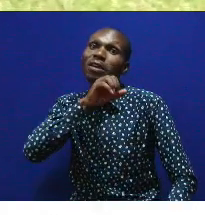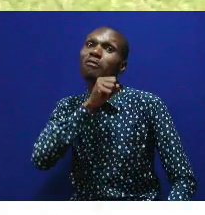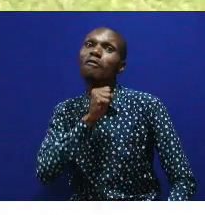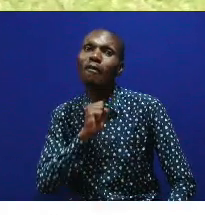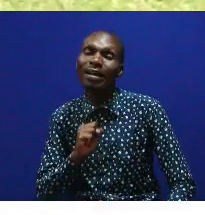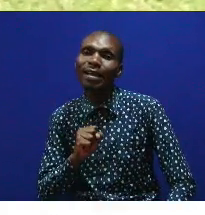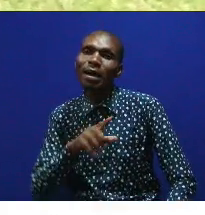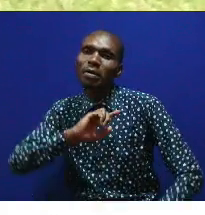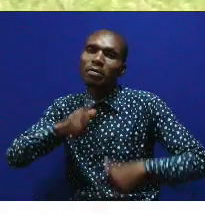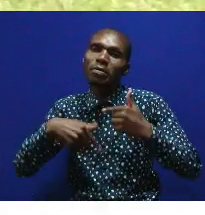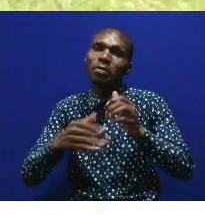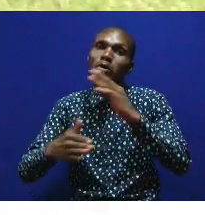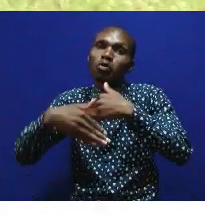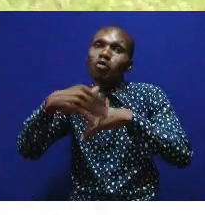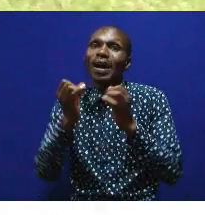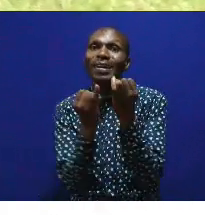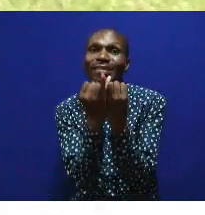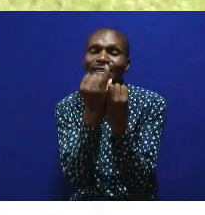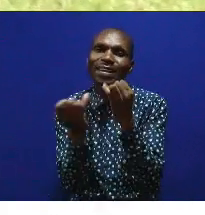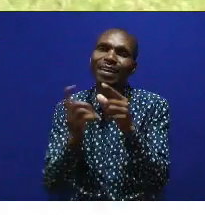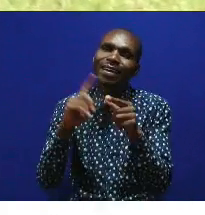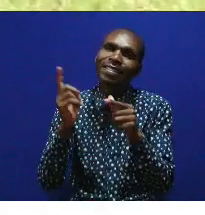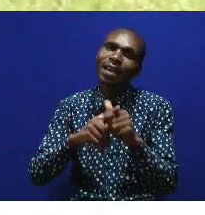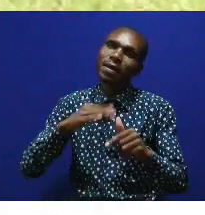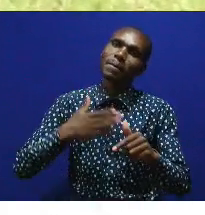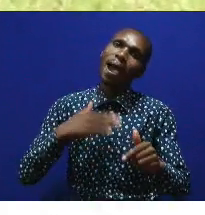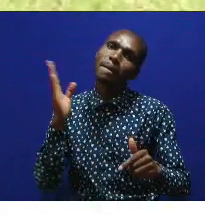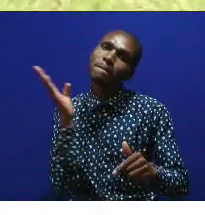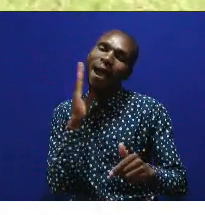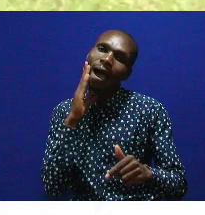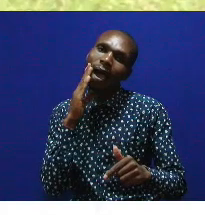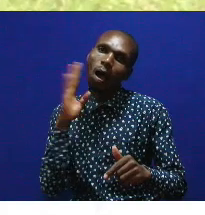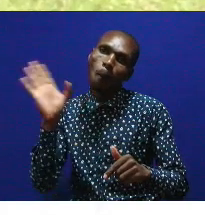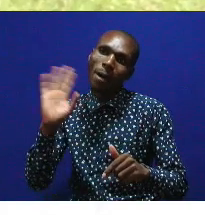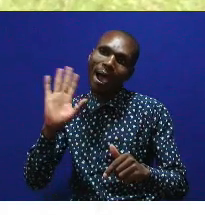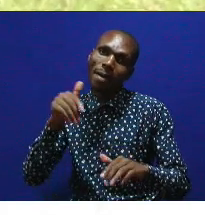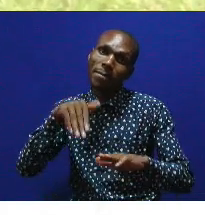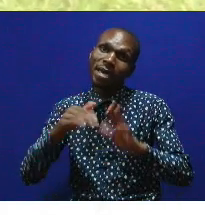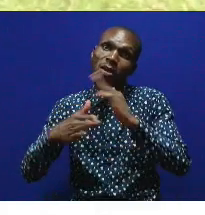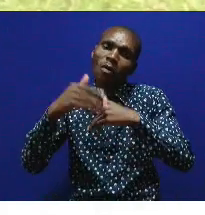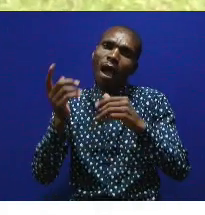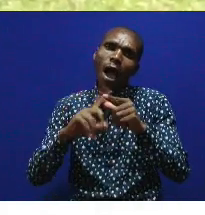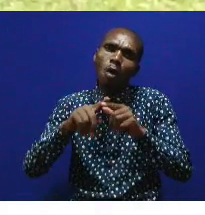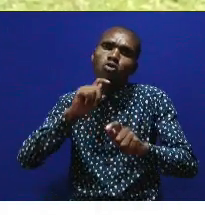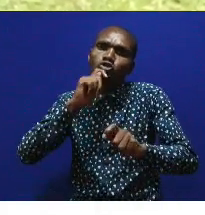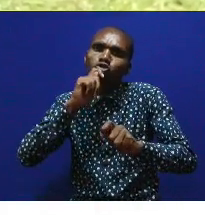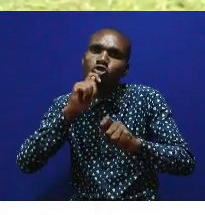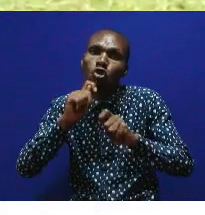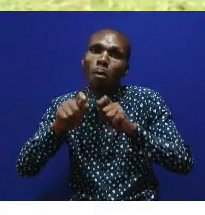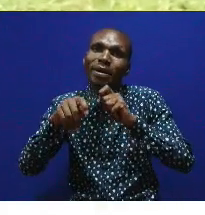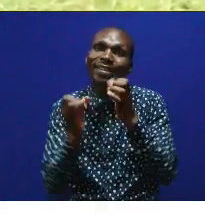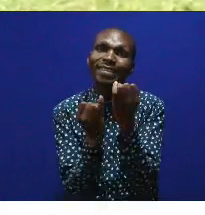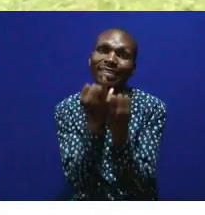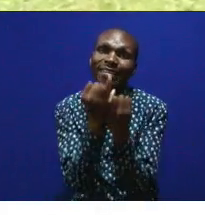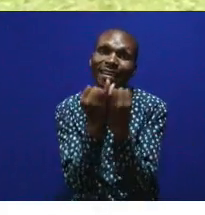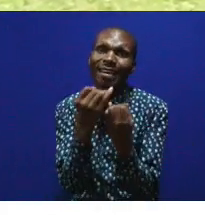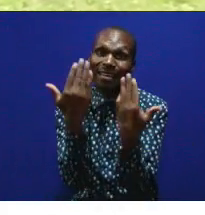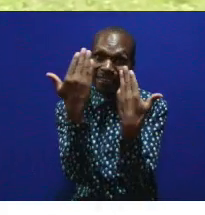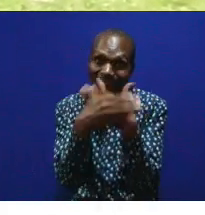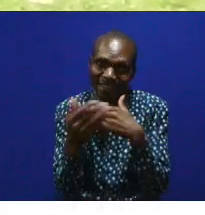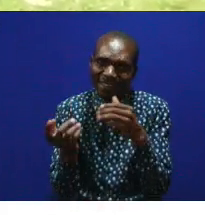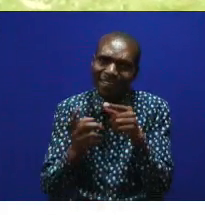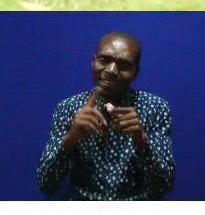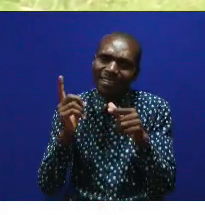V alienda sat akaniambia m nimefika tukaongea na yee Satur usiku Sunday